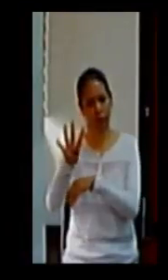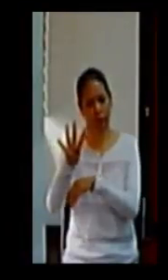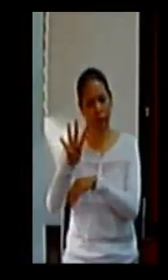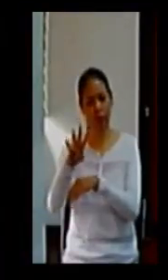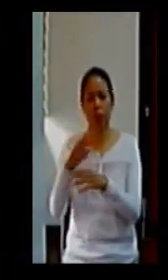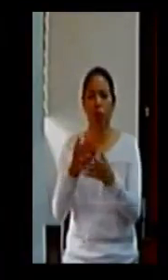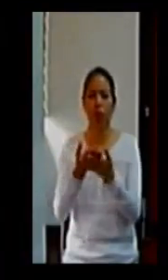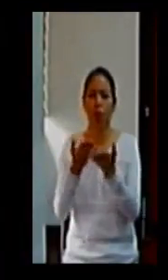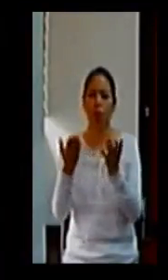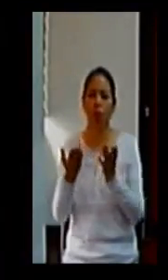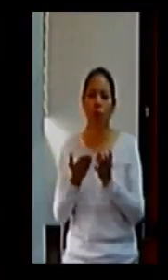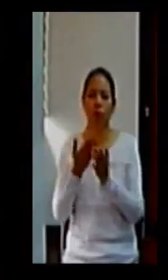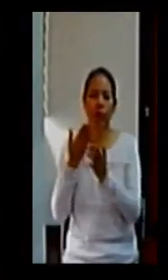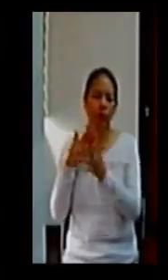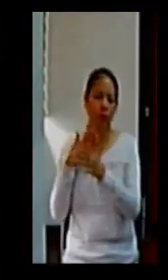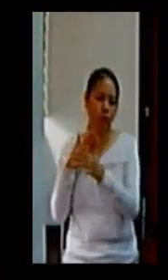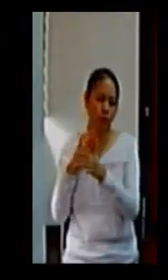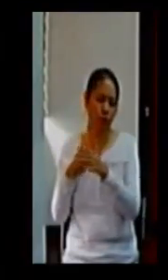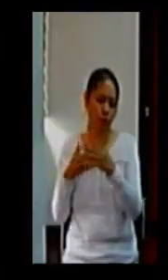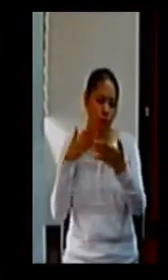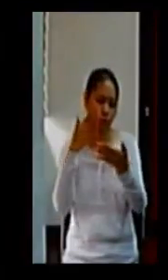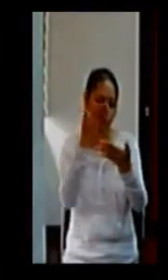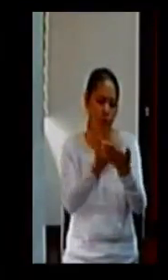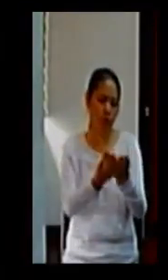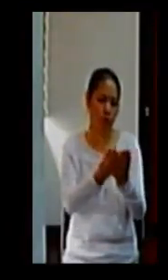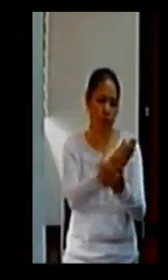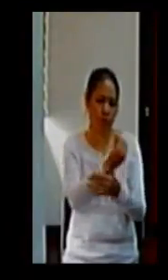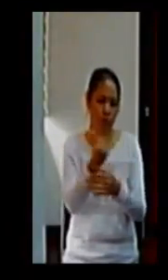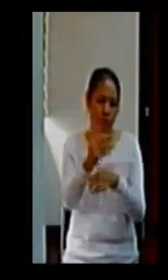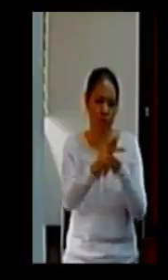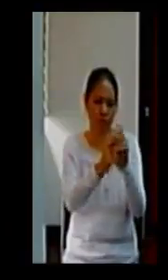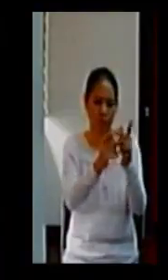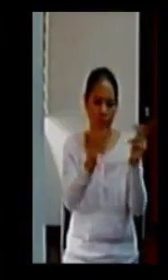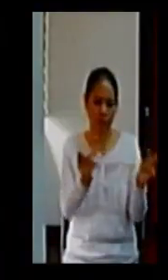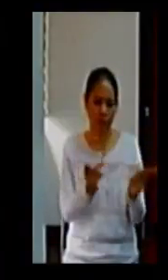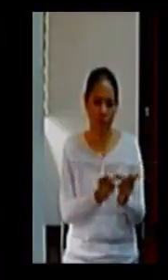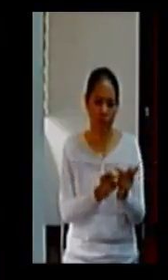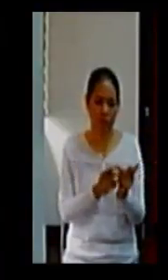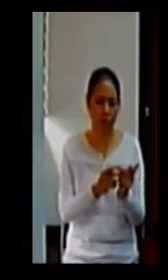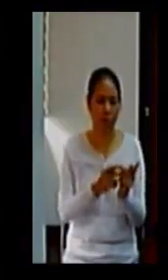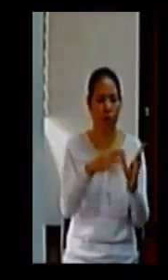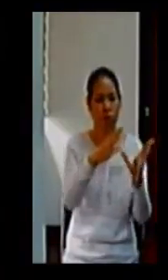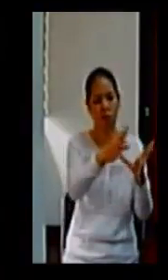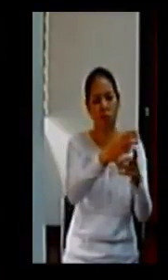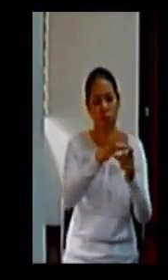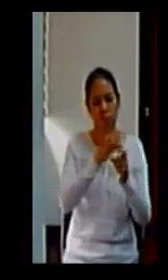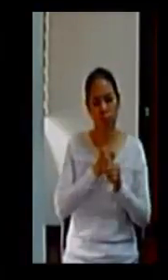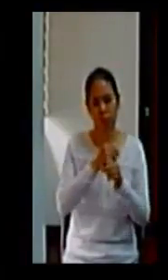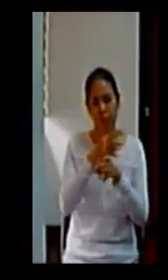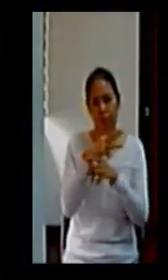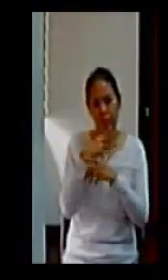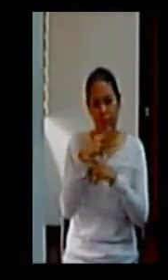dumadayo po kami sa kabilang sitio para mag-igib ng tubig dahil yung reserva po sa amin